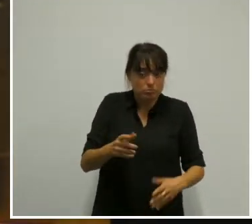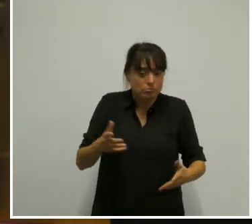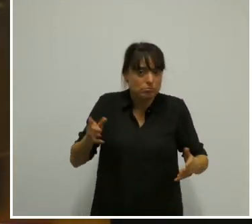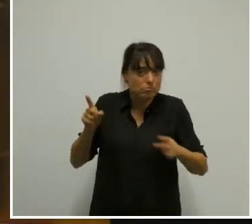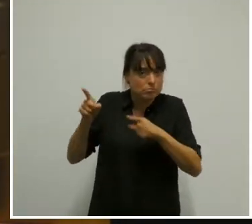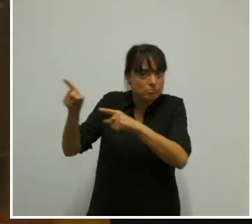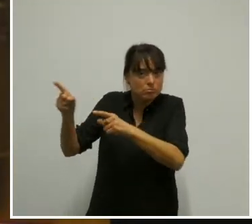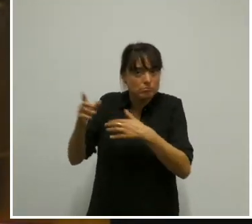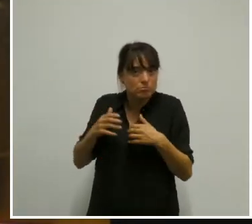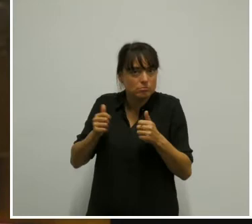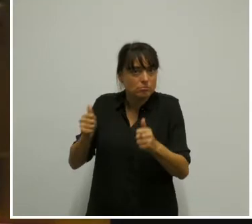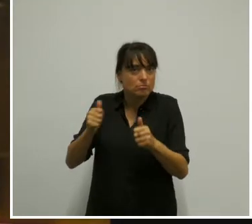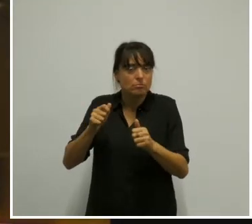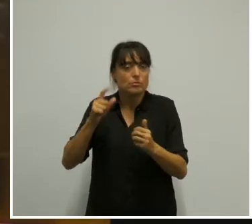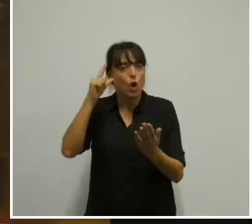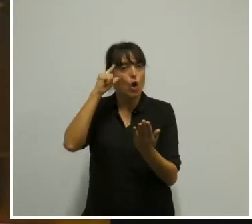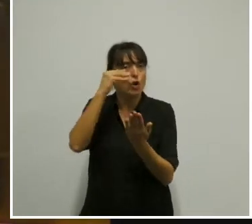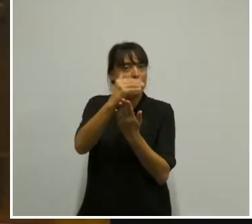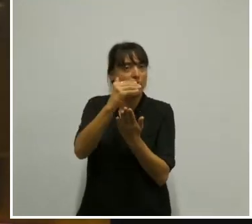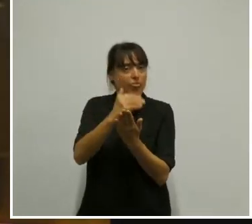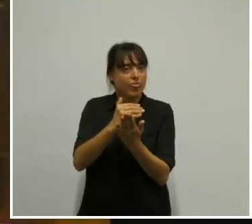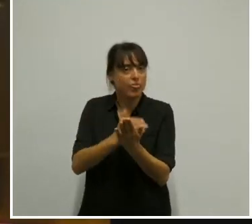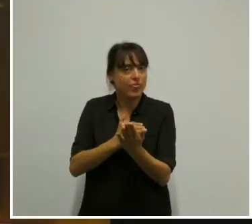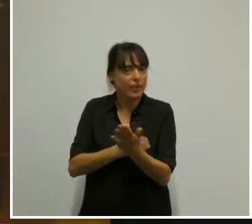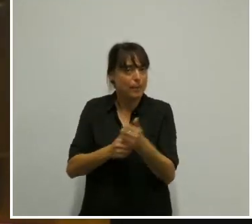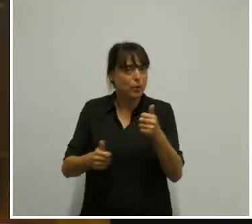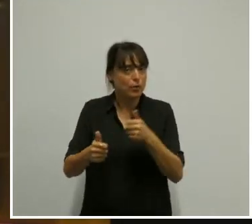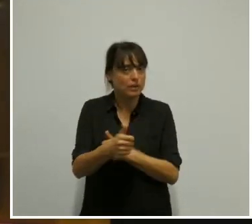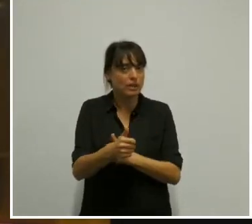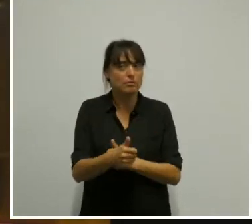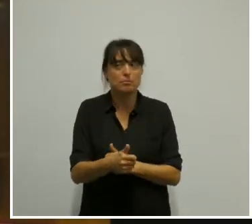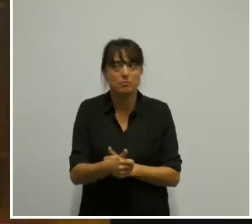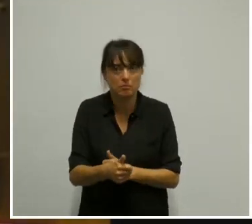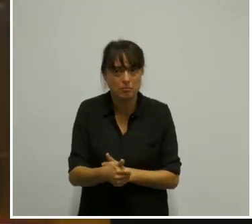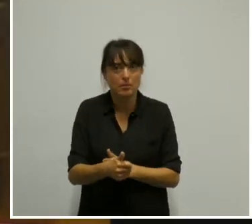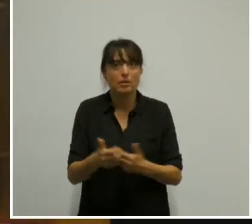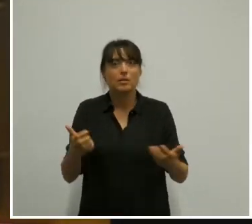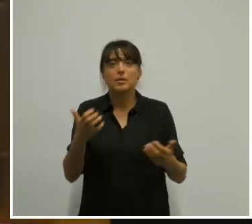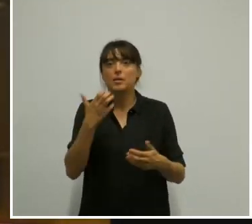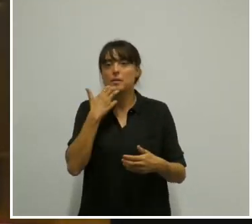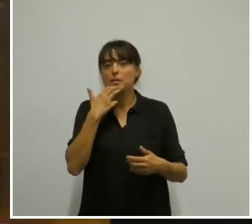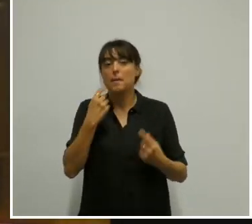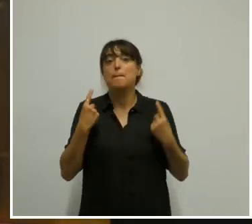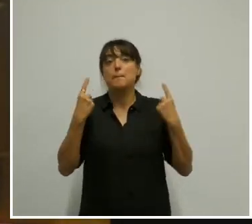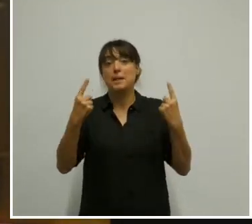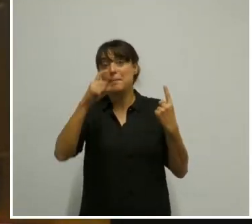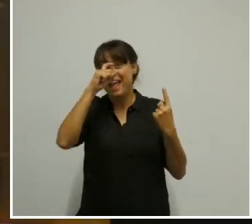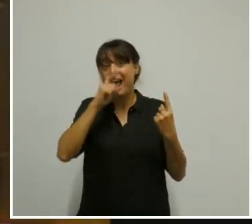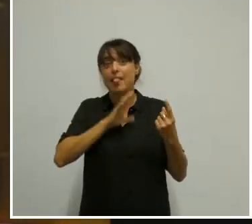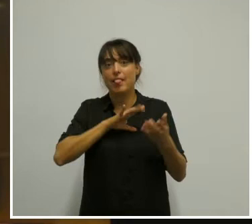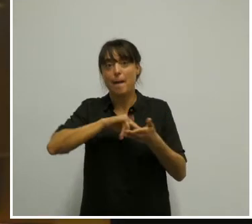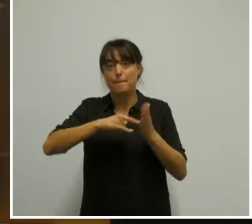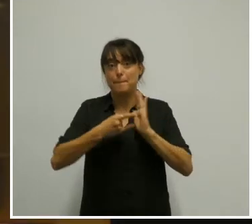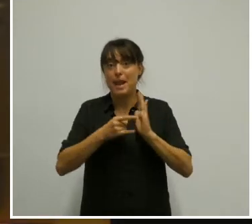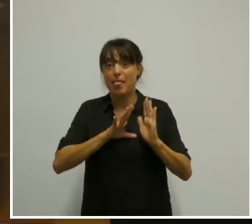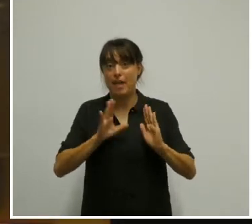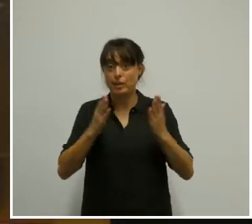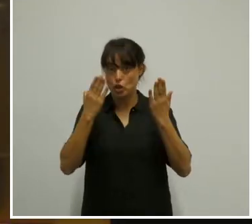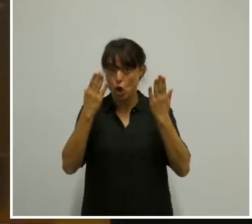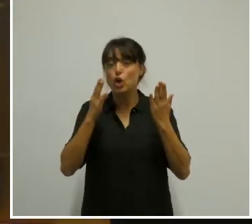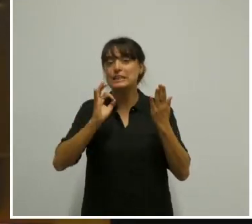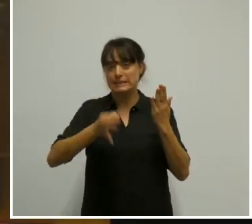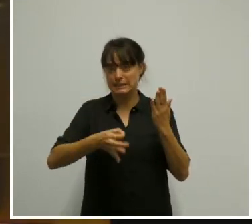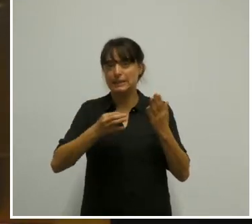consideren per ordre de prioritat. Ja, però potser posen dos o tres, no entren els primers. Va ser el primer any de pla de xoc que sí que van fer